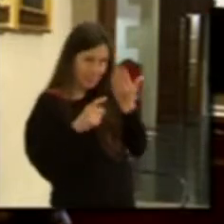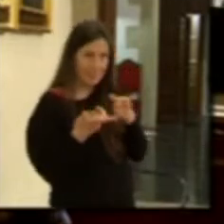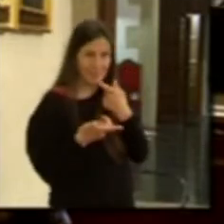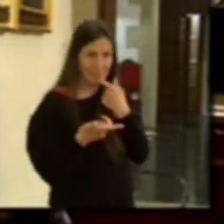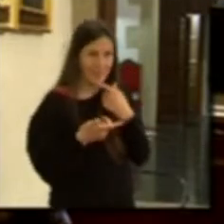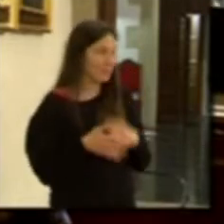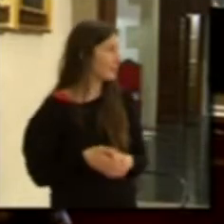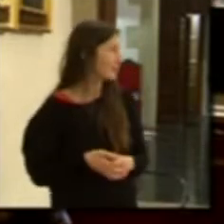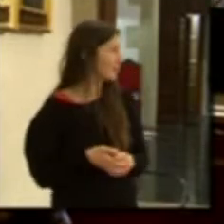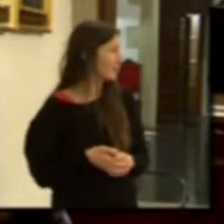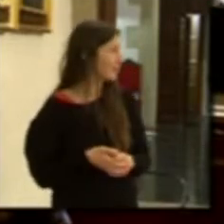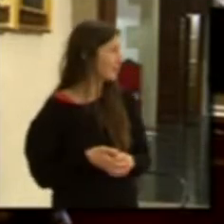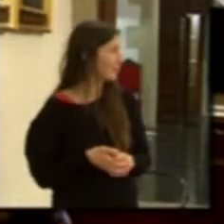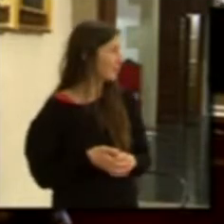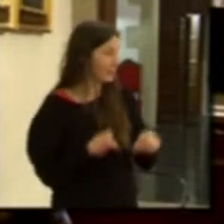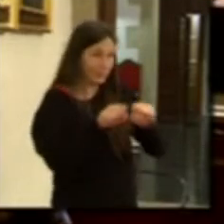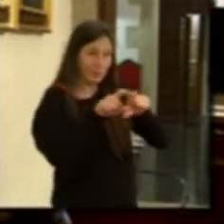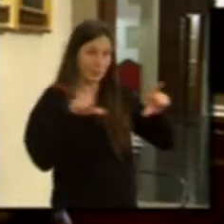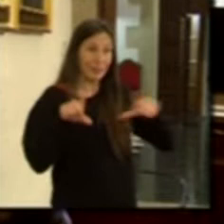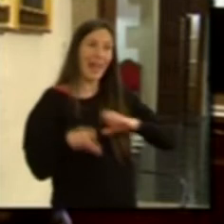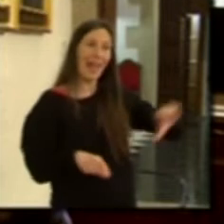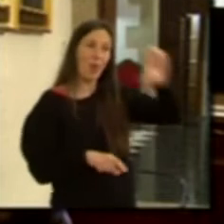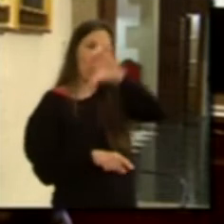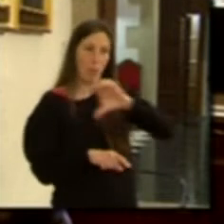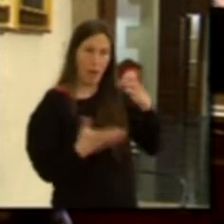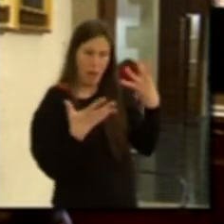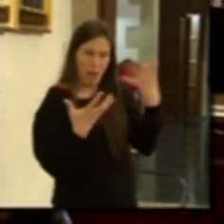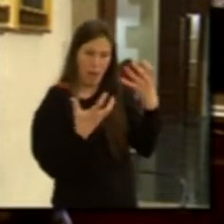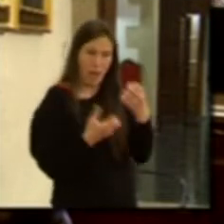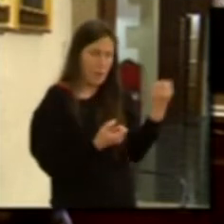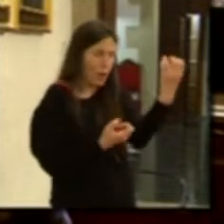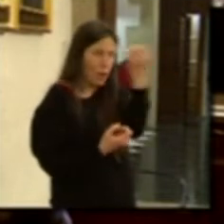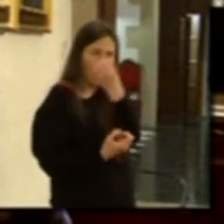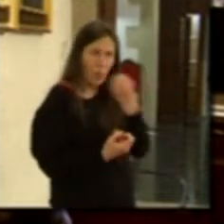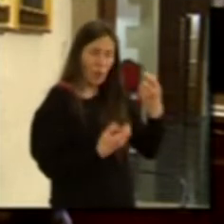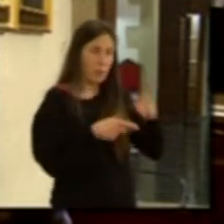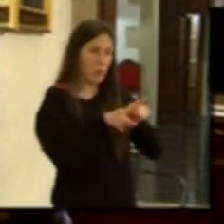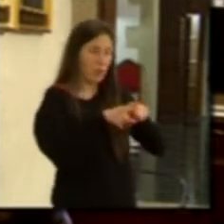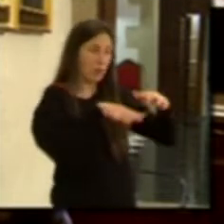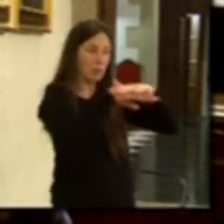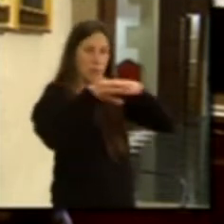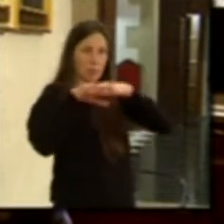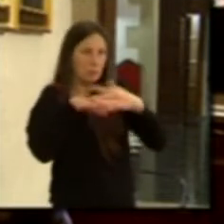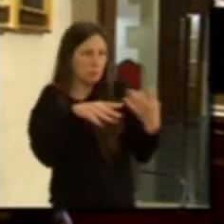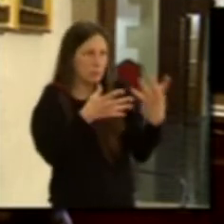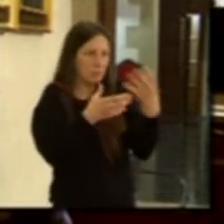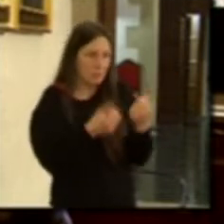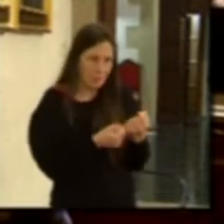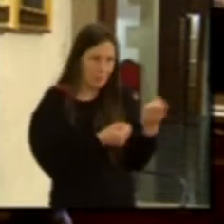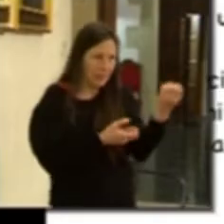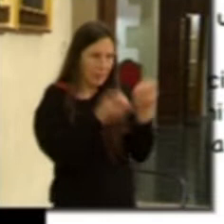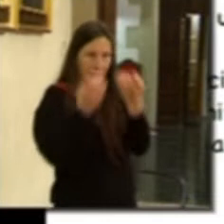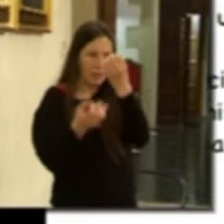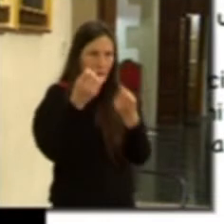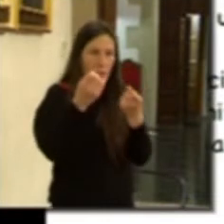mica més, llavors ens plantem a Europa. A Europa hi ha molta llum, perquè és un teixit de ciutats molt gran, però també hi ha llums de